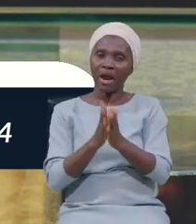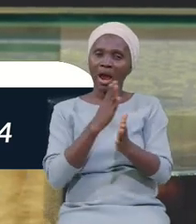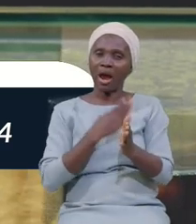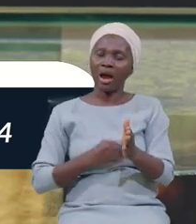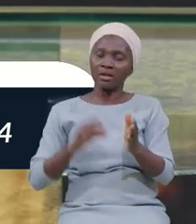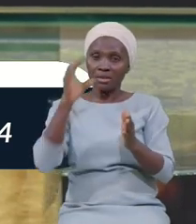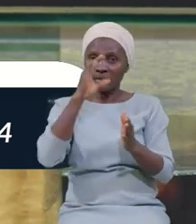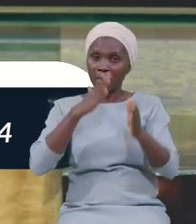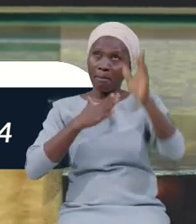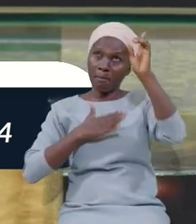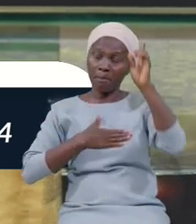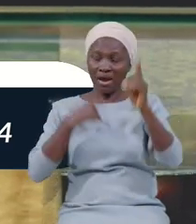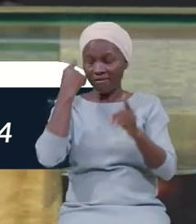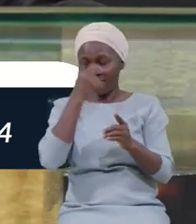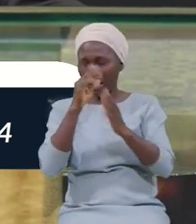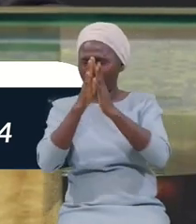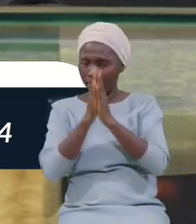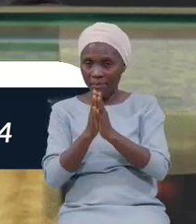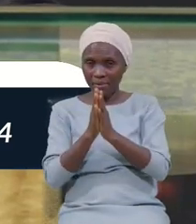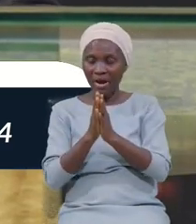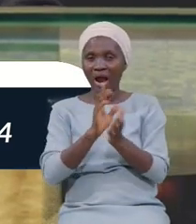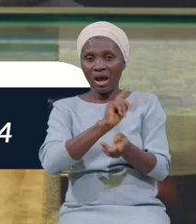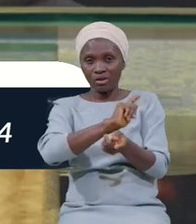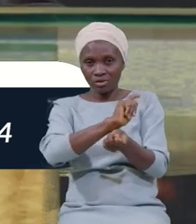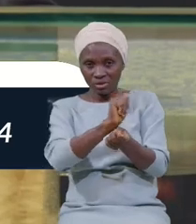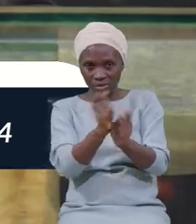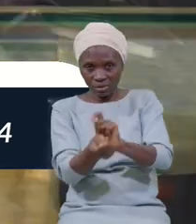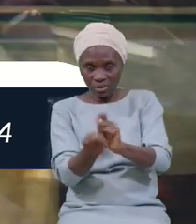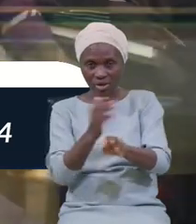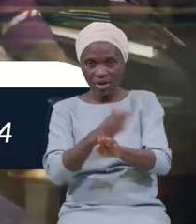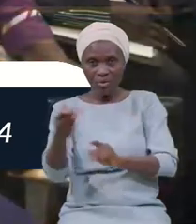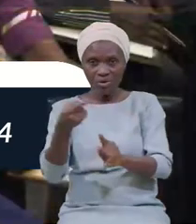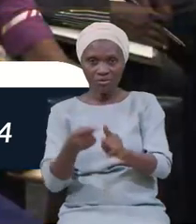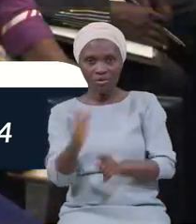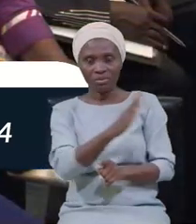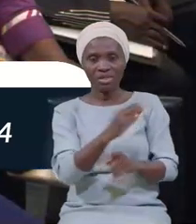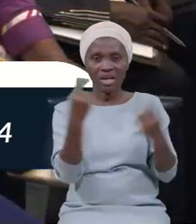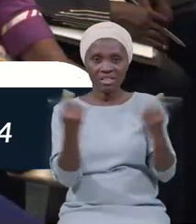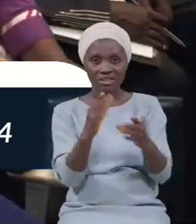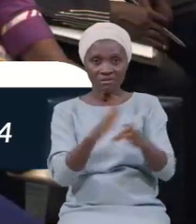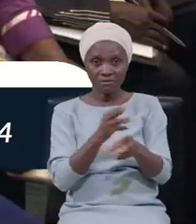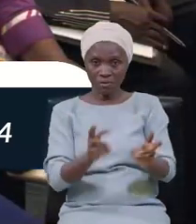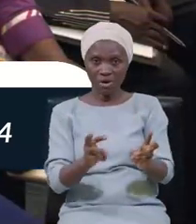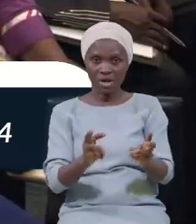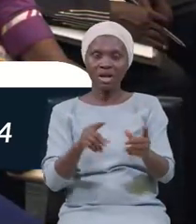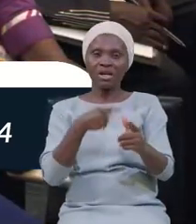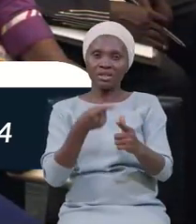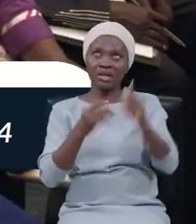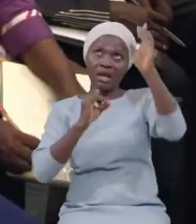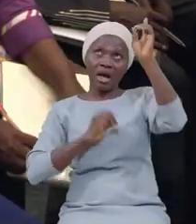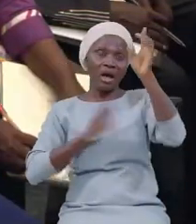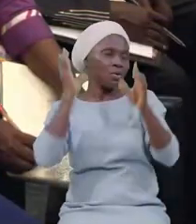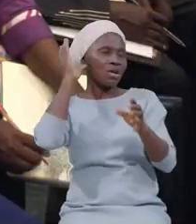ses mauvaises voies, c'est la repentance là-bas. » Je l'exaucerai des cieux. Le Seigneur